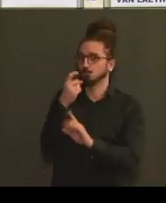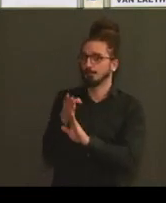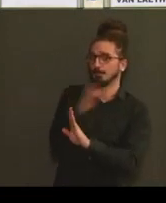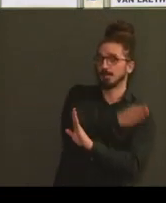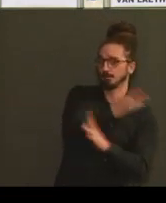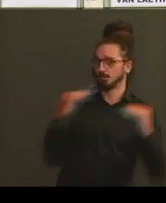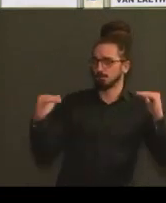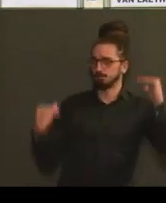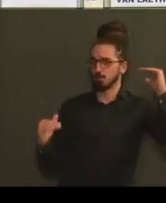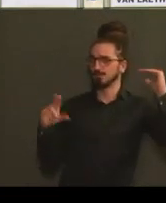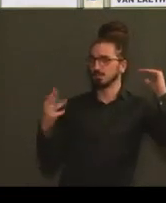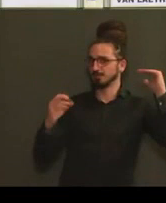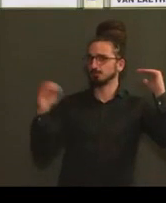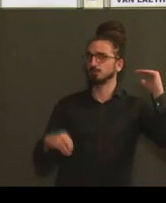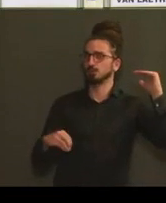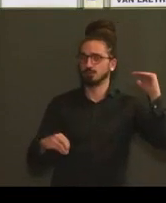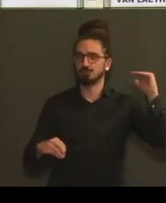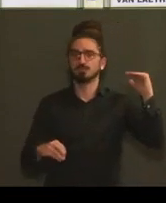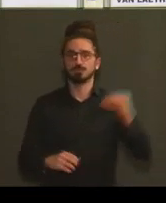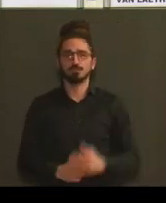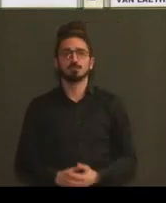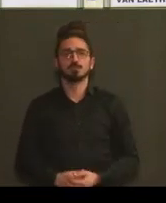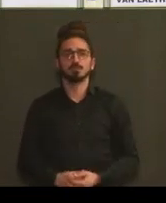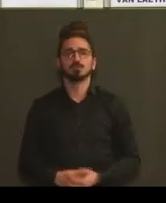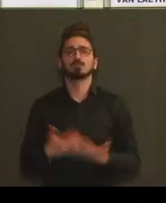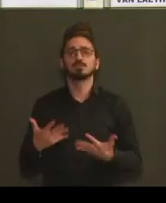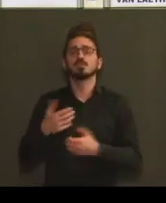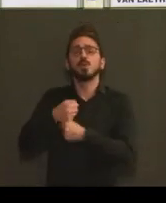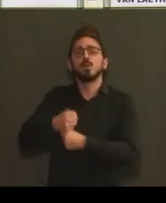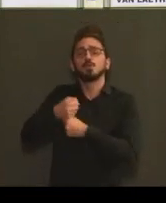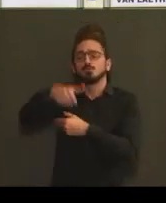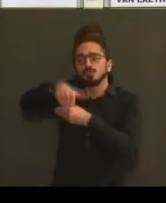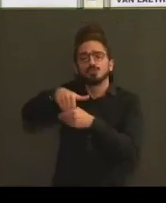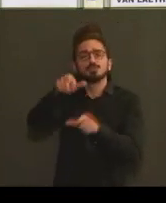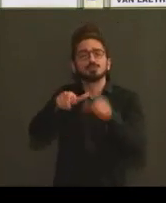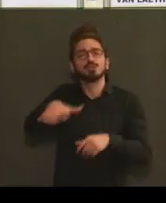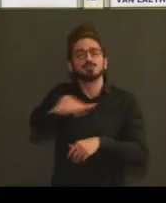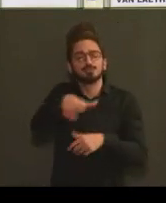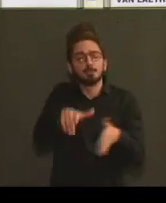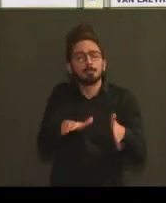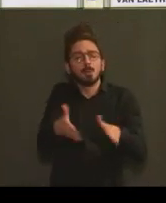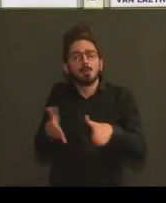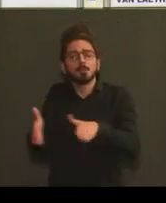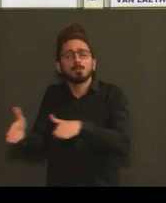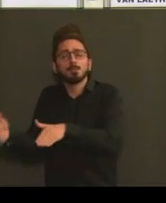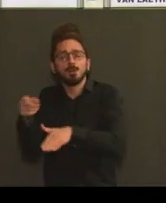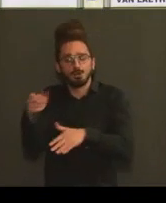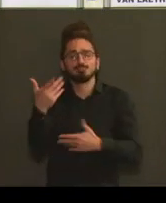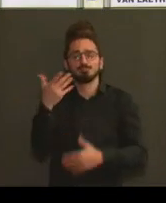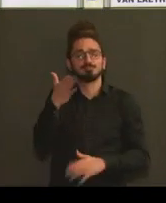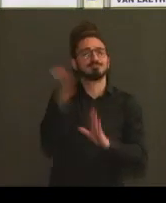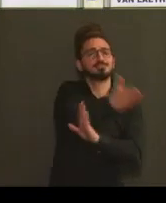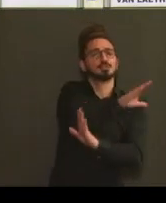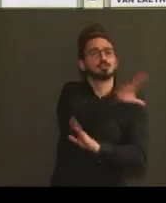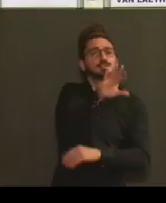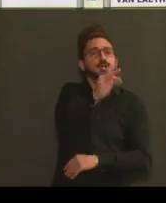Enfin, le nombre de décès chez des résidents de maisons de repos et de soins est passé de 158 à 146